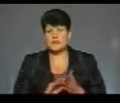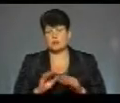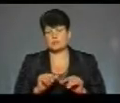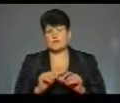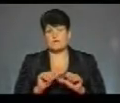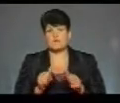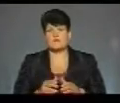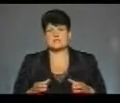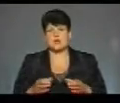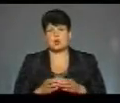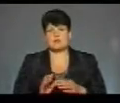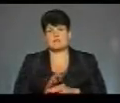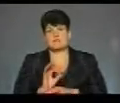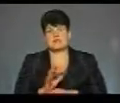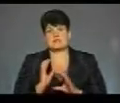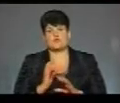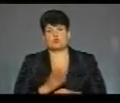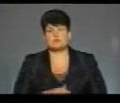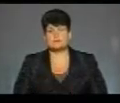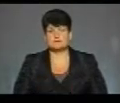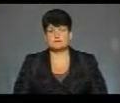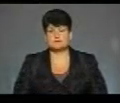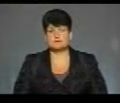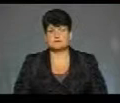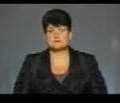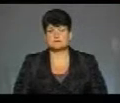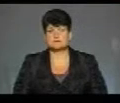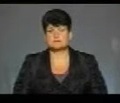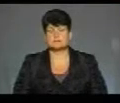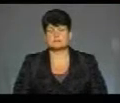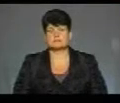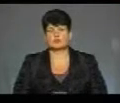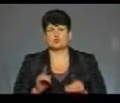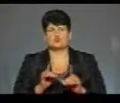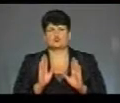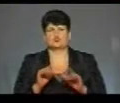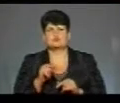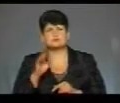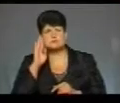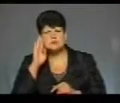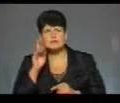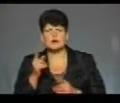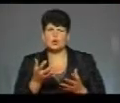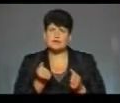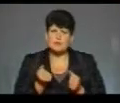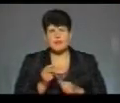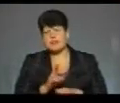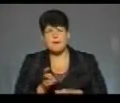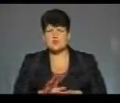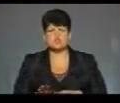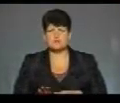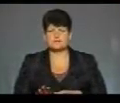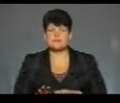формуватися команда і відправлятися автобусами. Власне, що буде з тими юнаками, які отримали, але не прийшли?